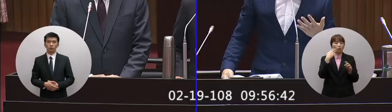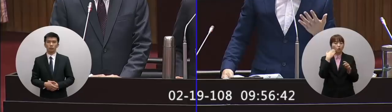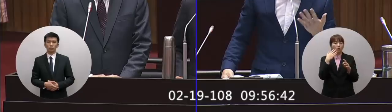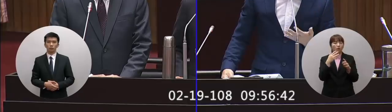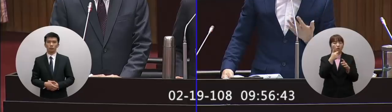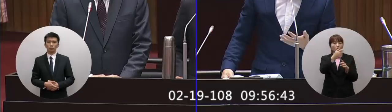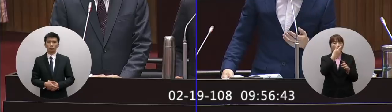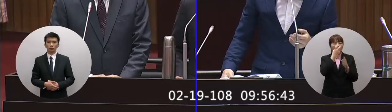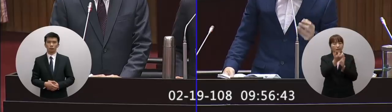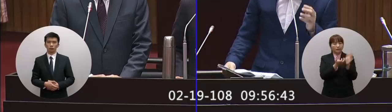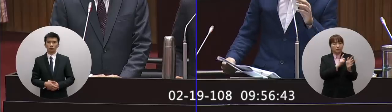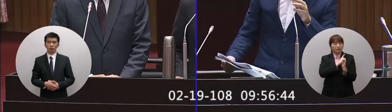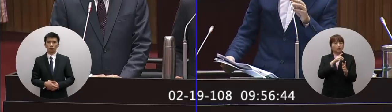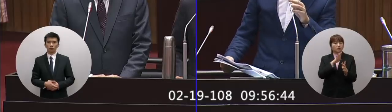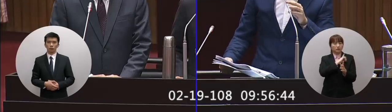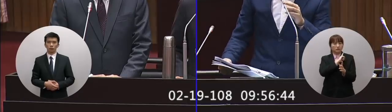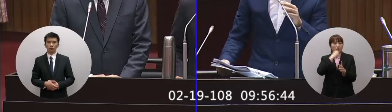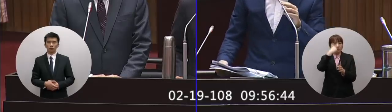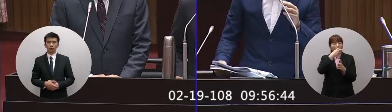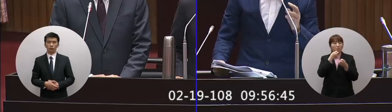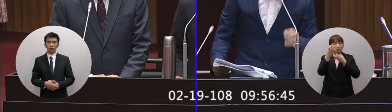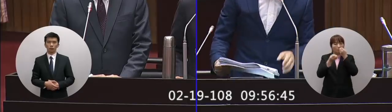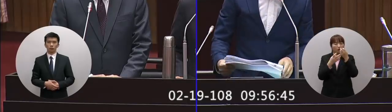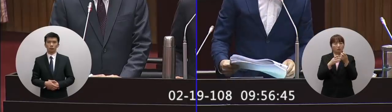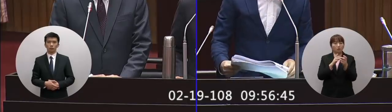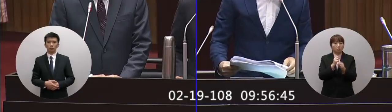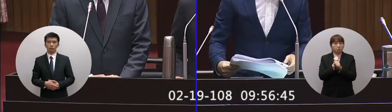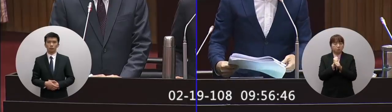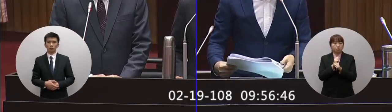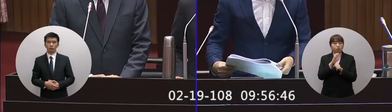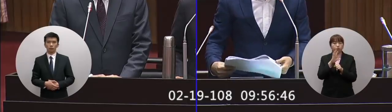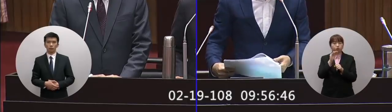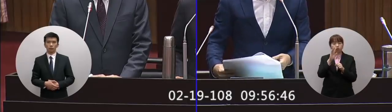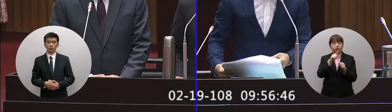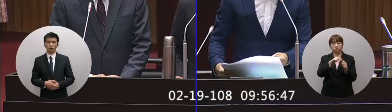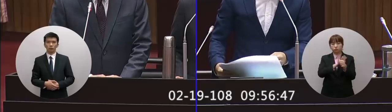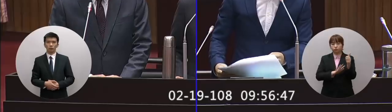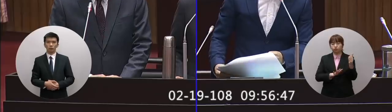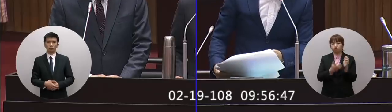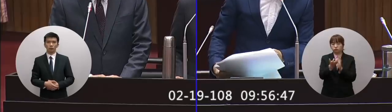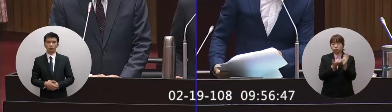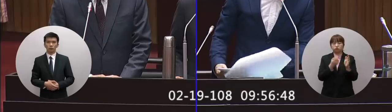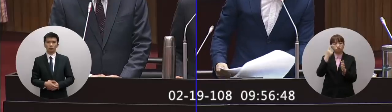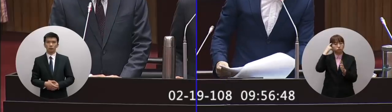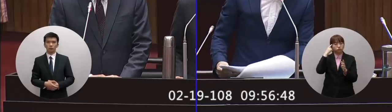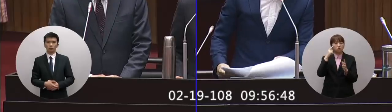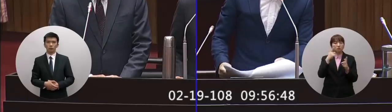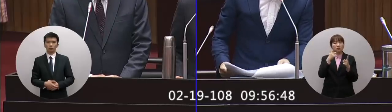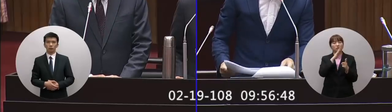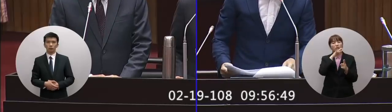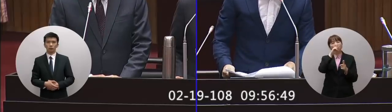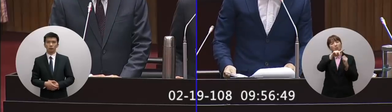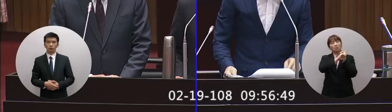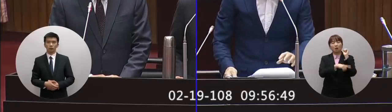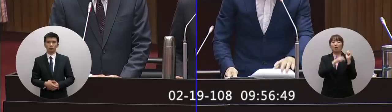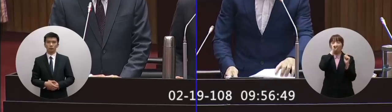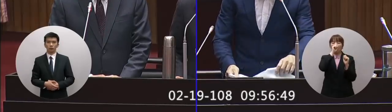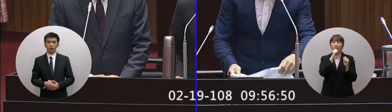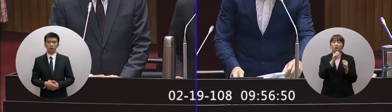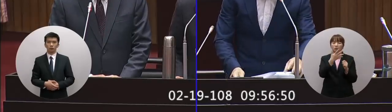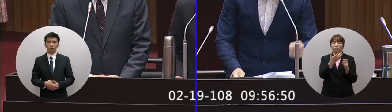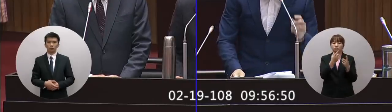或是警惕自己在台湾的言论？我想这个影响是非常深远。希望部长不是只有乐观其成而已，要